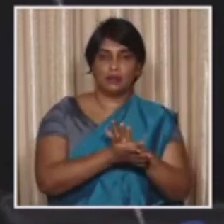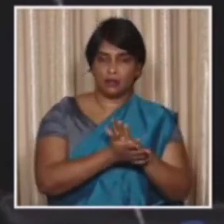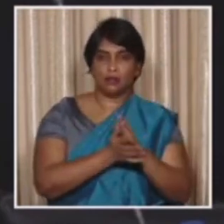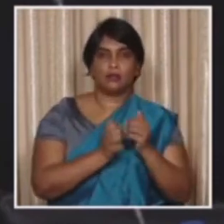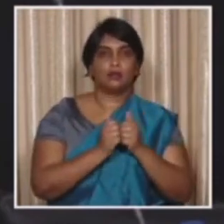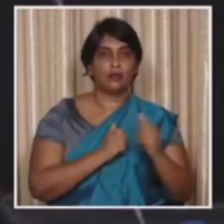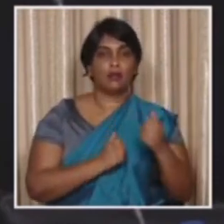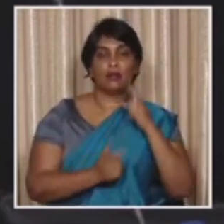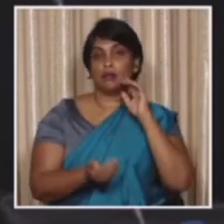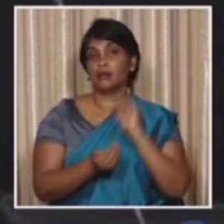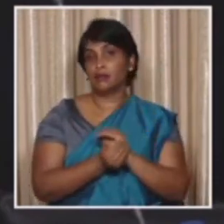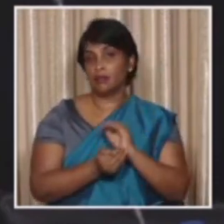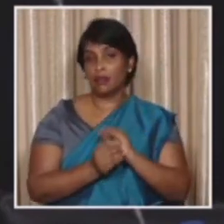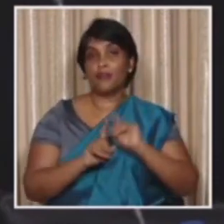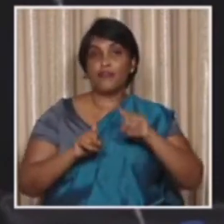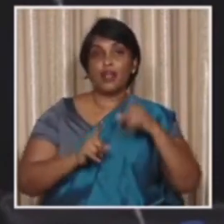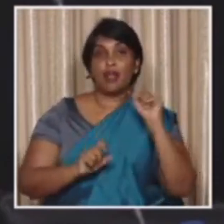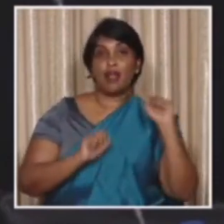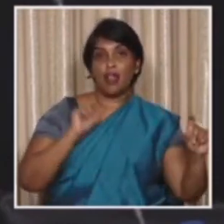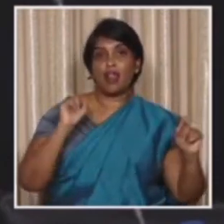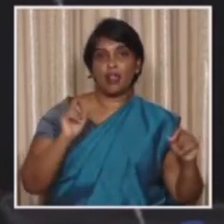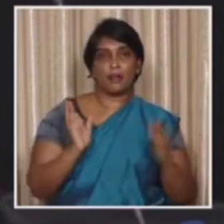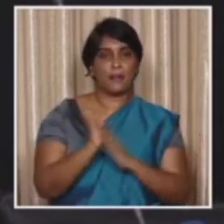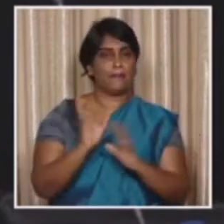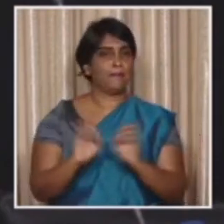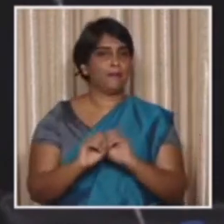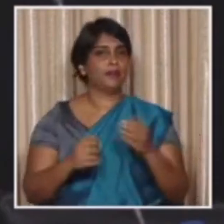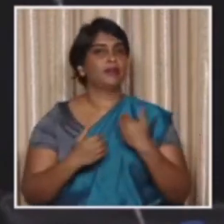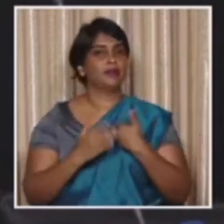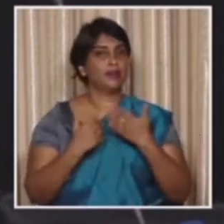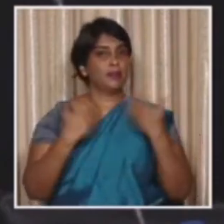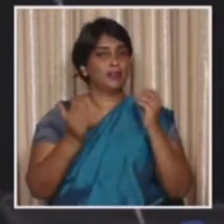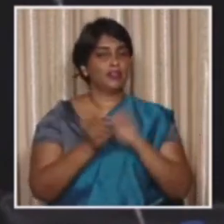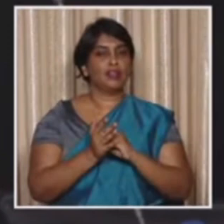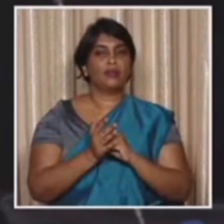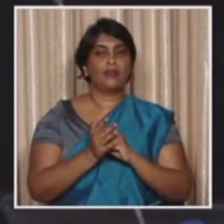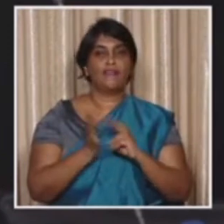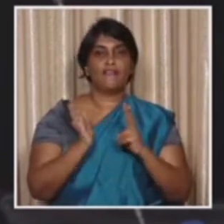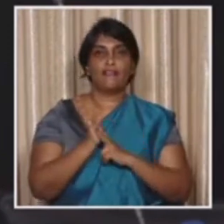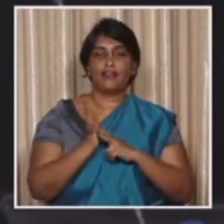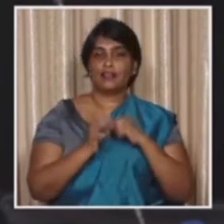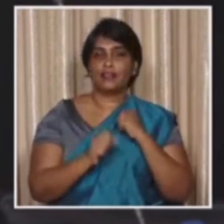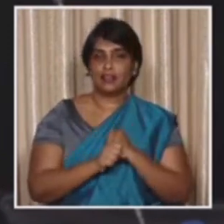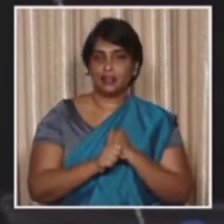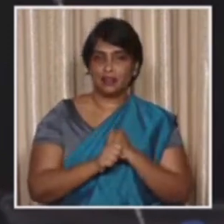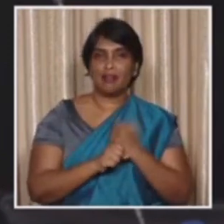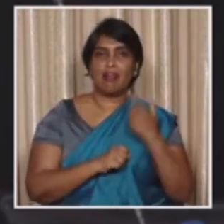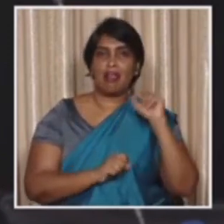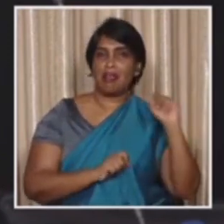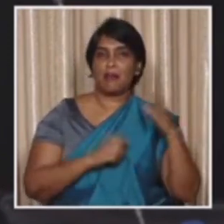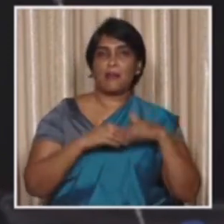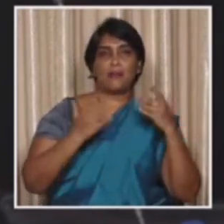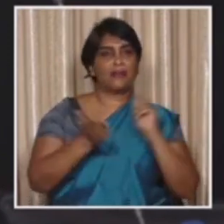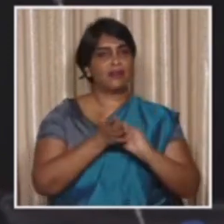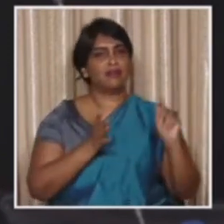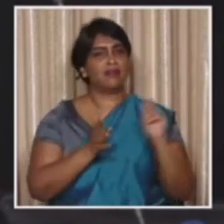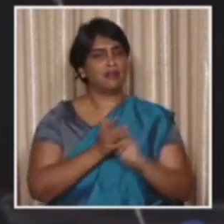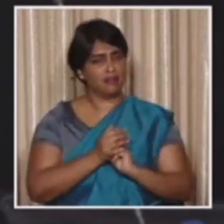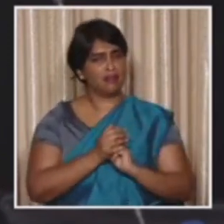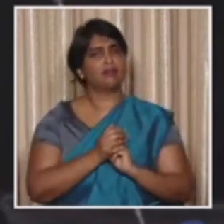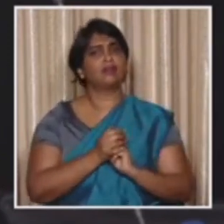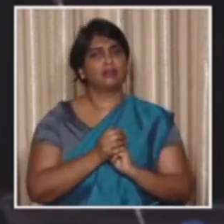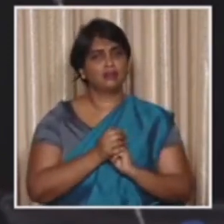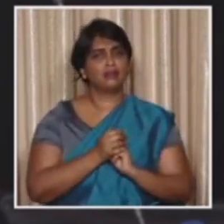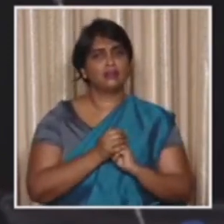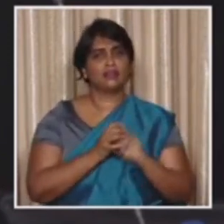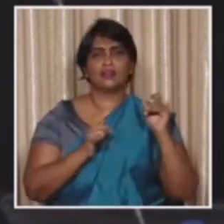mage arakshawa wenuwen wenath nam walin thamai madde karane hitiye vimalisiri gamlat kiyala hitiya vibhuti vidhiya bandara kiyala hitiya o ekek thawa